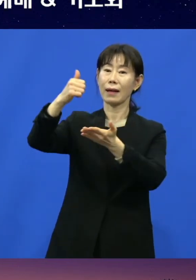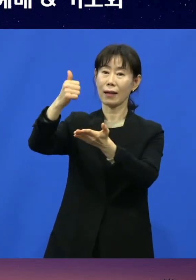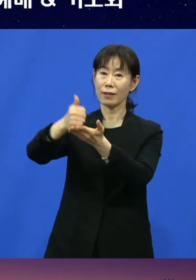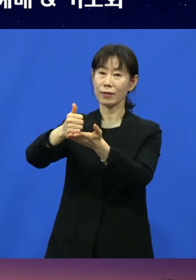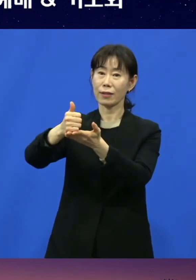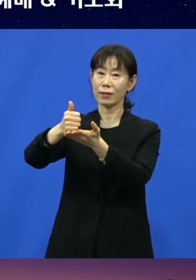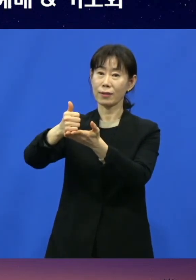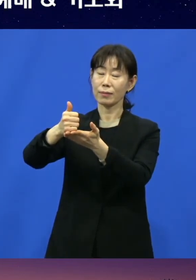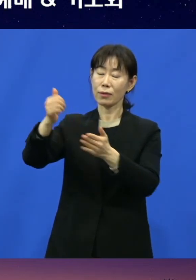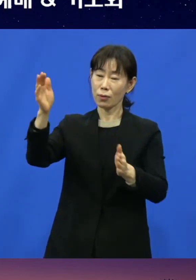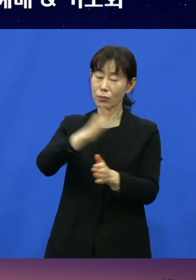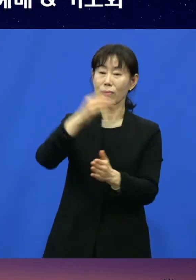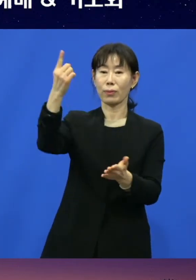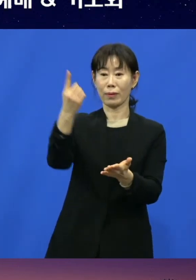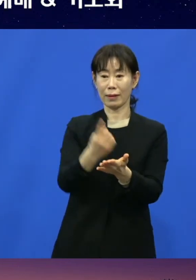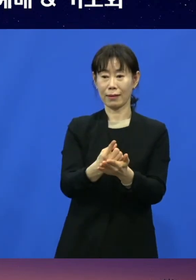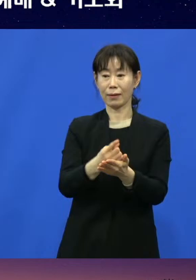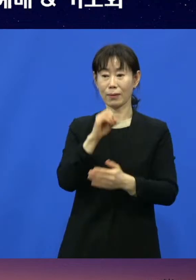하나님께로부터 난 의라.